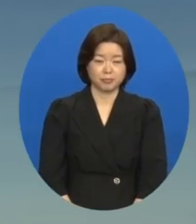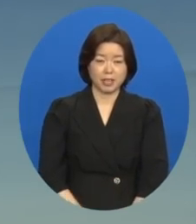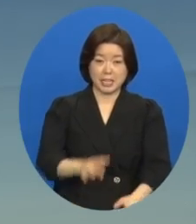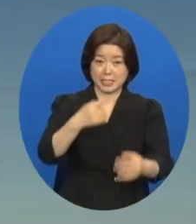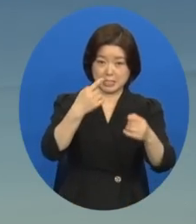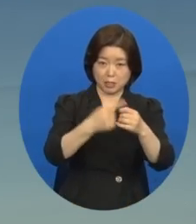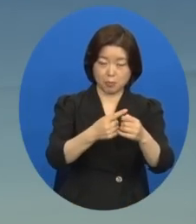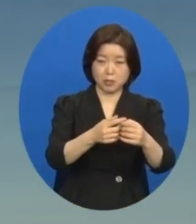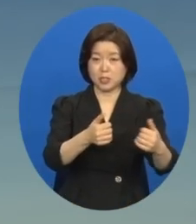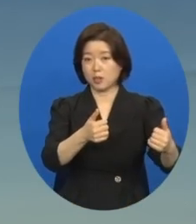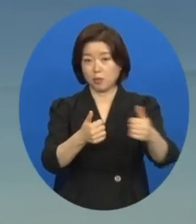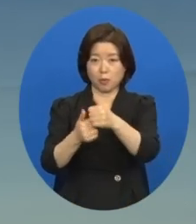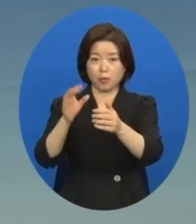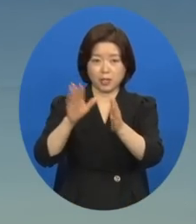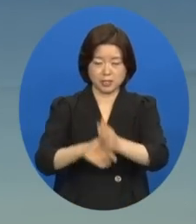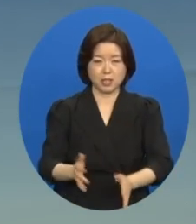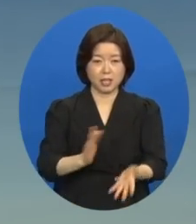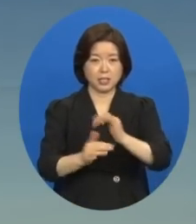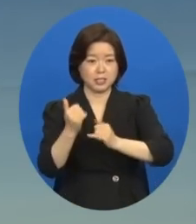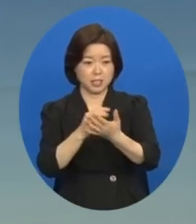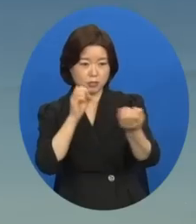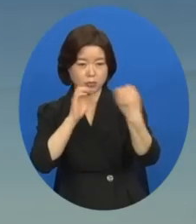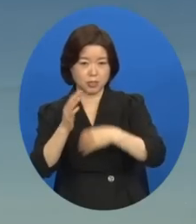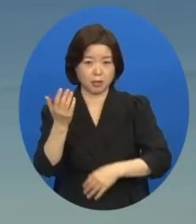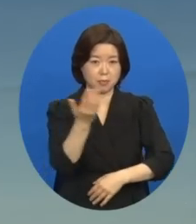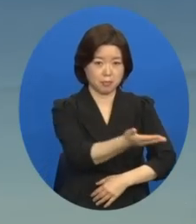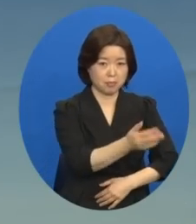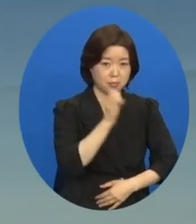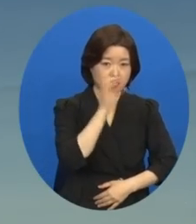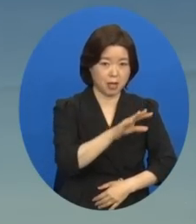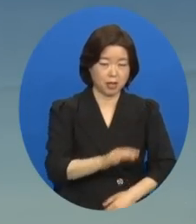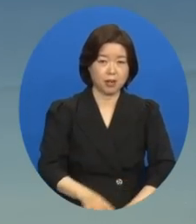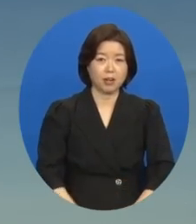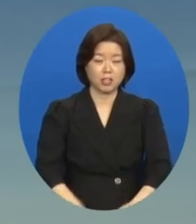앞에 이렇게 하십니다. 예수께서 대답하여 이르시되